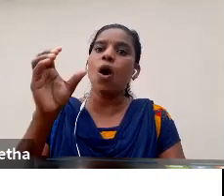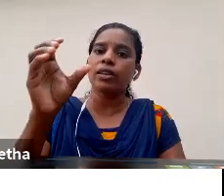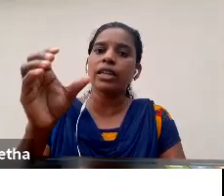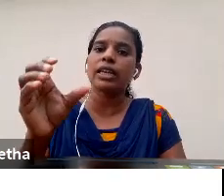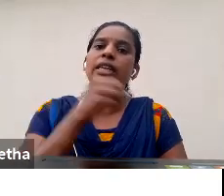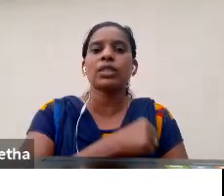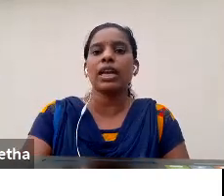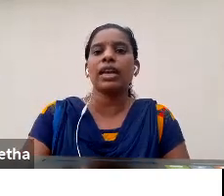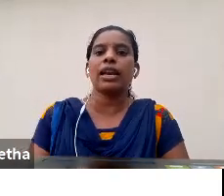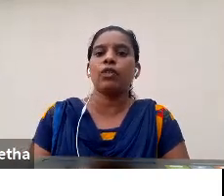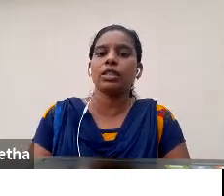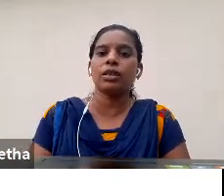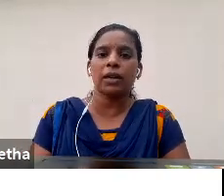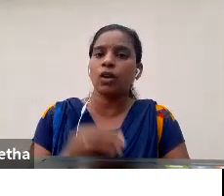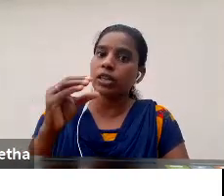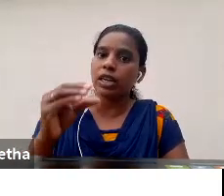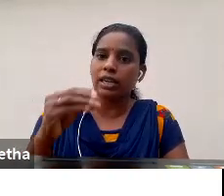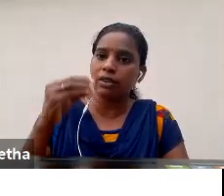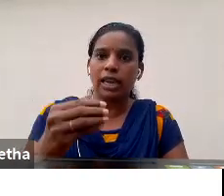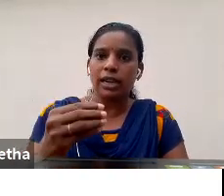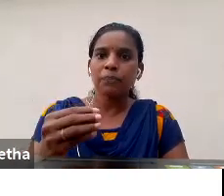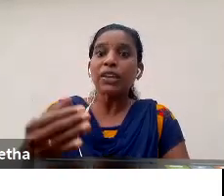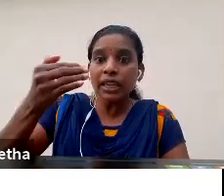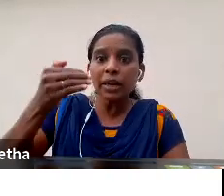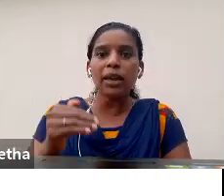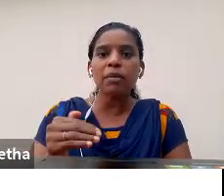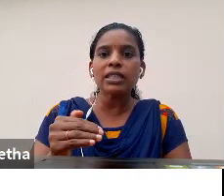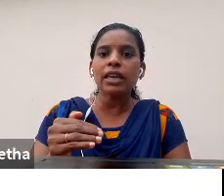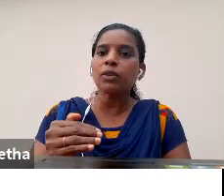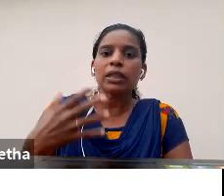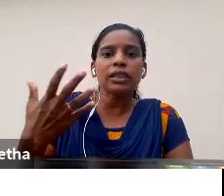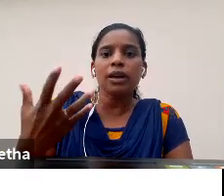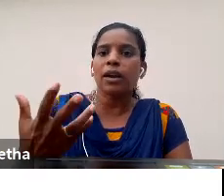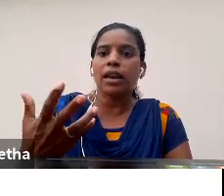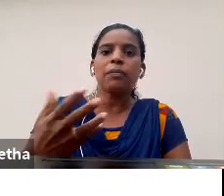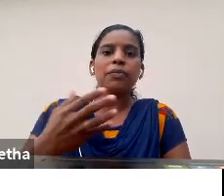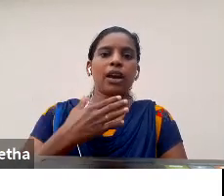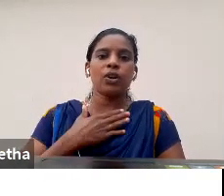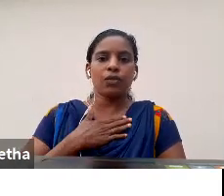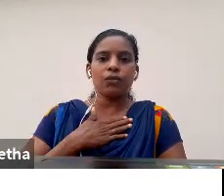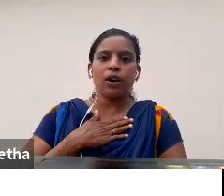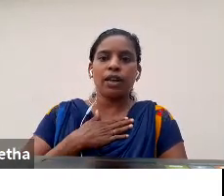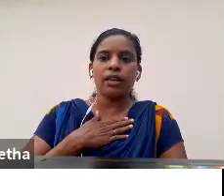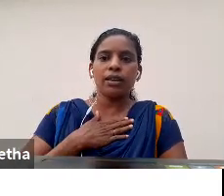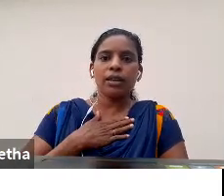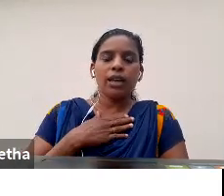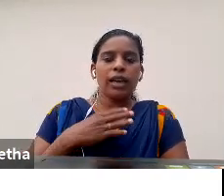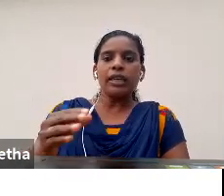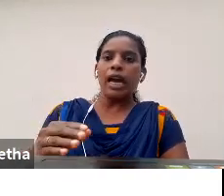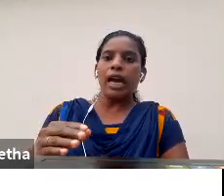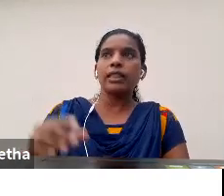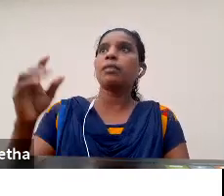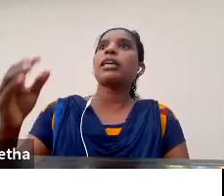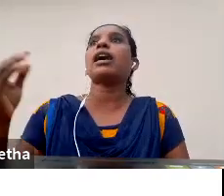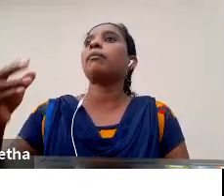ഈ ഓൾട്ടർനേറ്റീവ് സൈൻ ലാംഗ്വേജ് എന്ന് പറയുന്നത്, ഓൾട്ടർനേറ്റീവ് സൈൻ. ഇനി പ്രൈമറി സൈൻ എന്ന് പറയുന്നത് നമുക്കറിയാം, ഞാനൊരു ഡഫ് ആണെങ്കിൽ